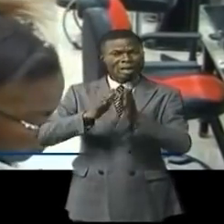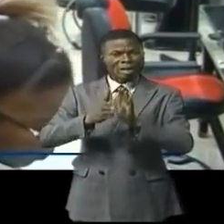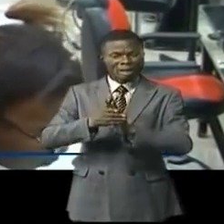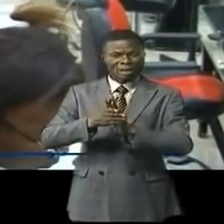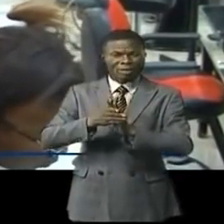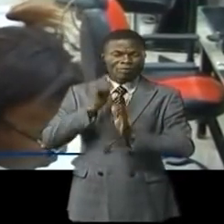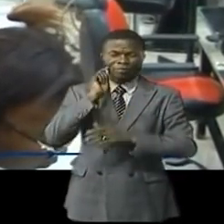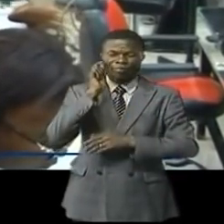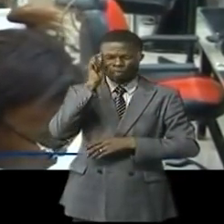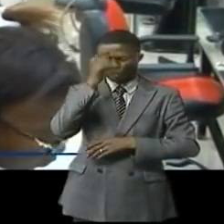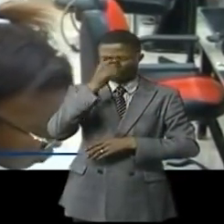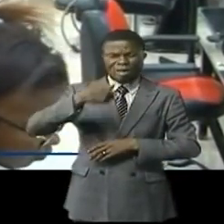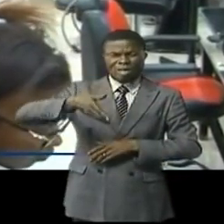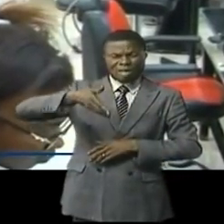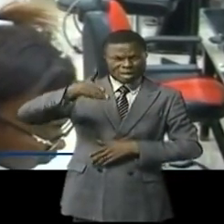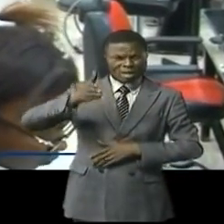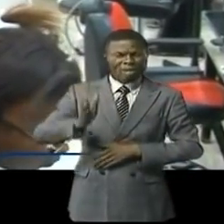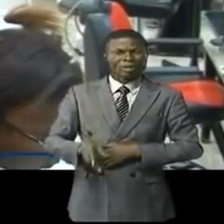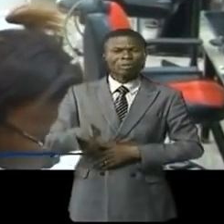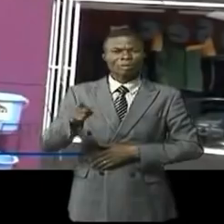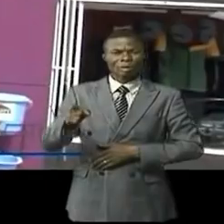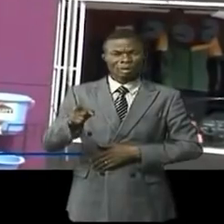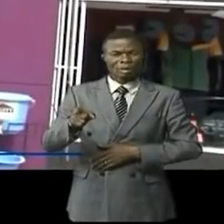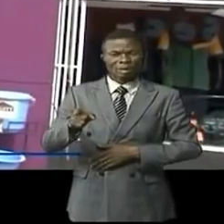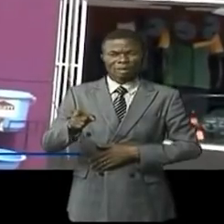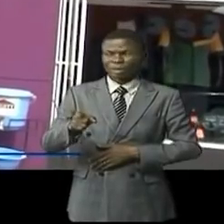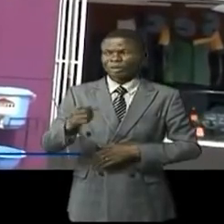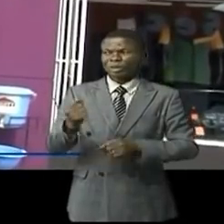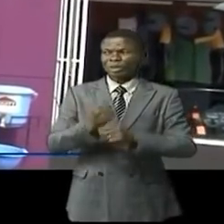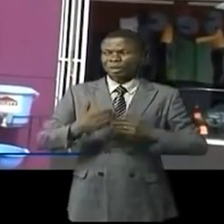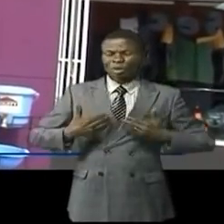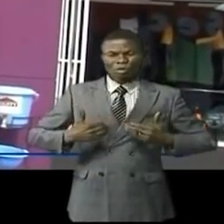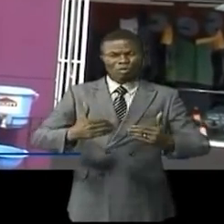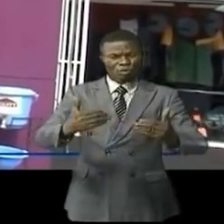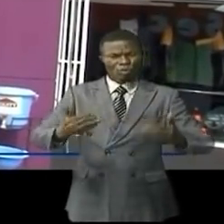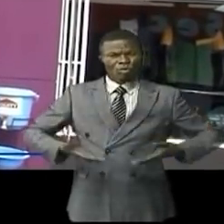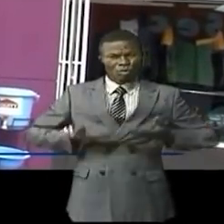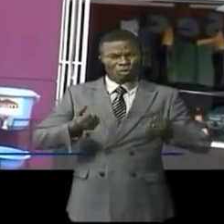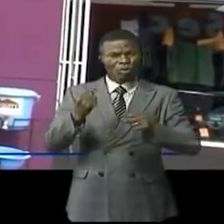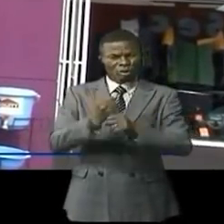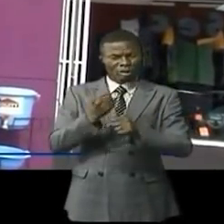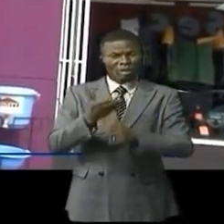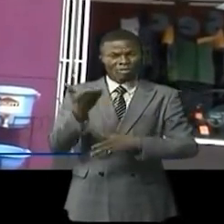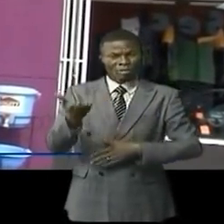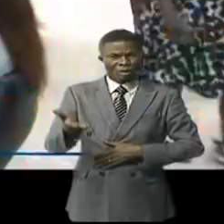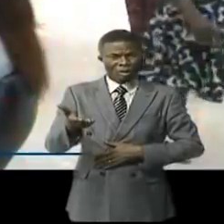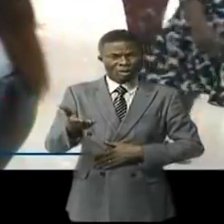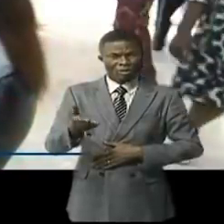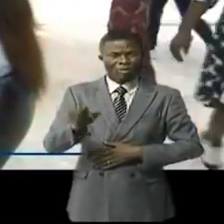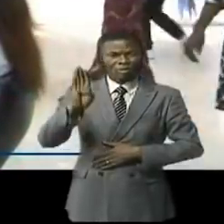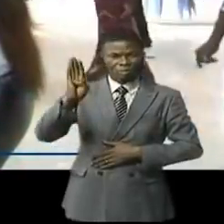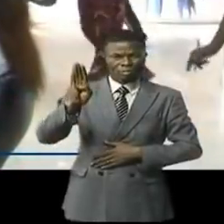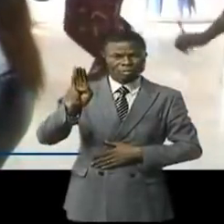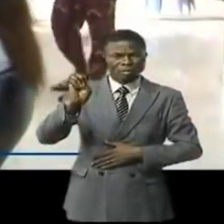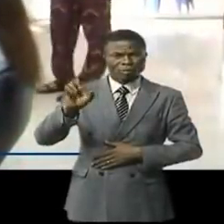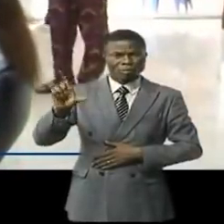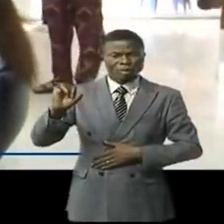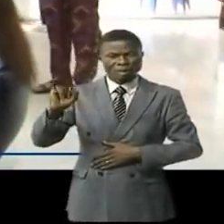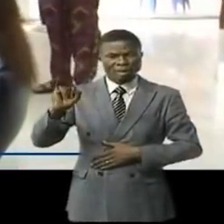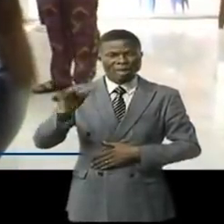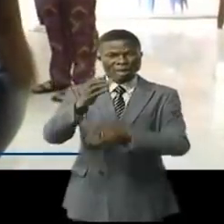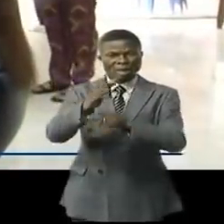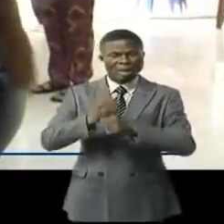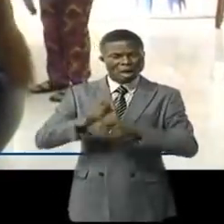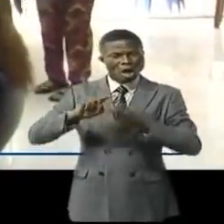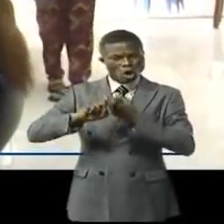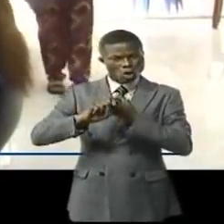maquilleuse professionnelle. Suite à sa persévérance dans l'exercice de ses métiers, Belly a su gagner la